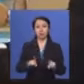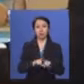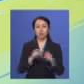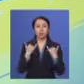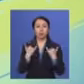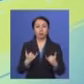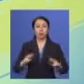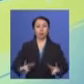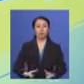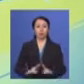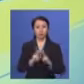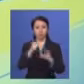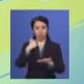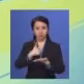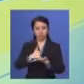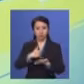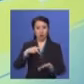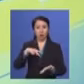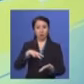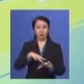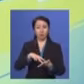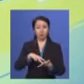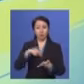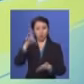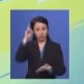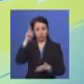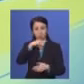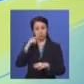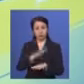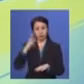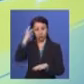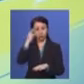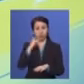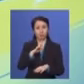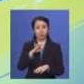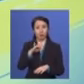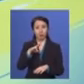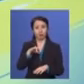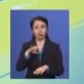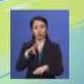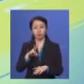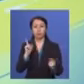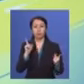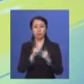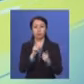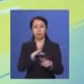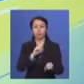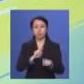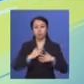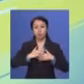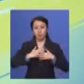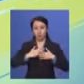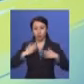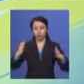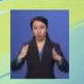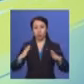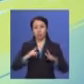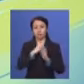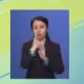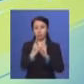Также сегодня в Акурде президент принял посла Российской Федерации в Казахстане Алексея Бородавкина. На встрече был рассмотрен широкий круг